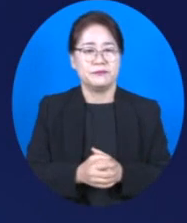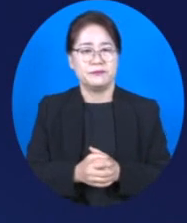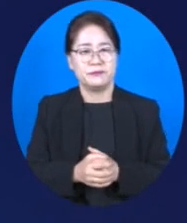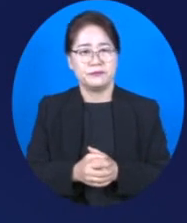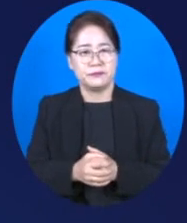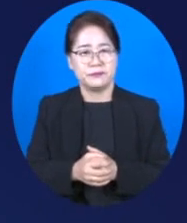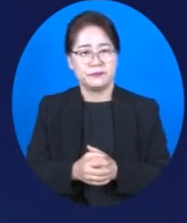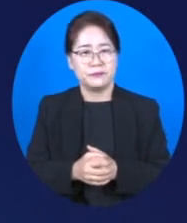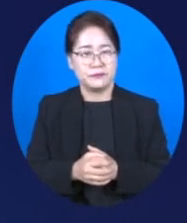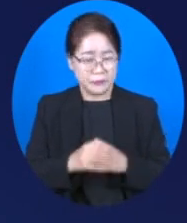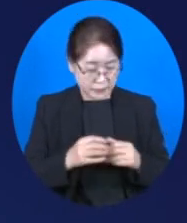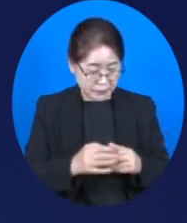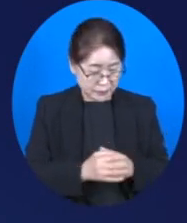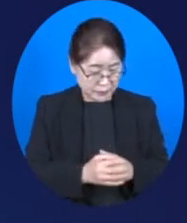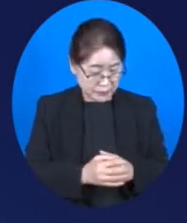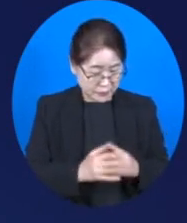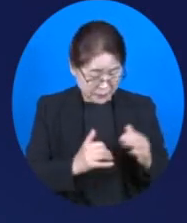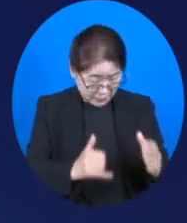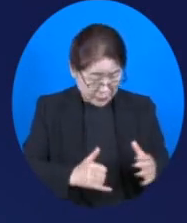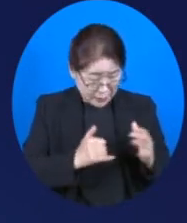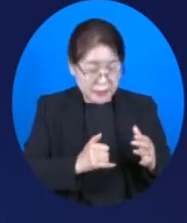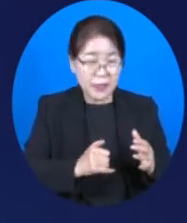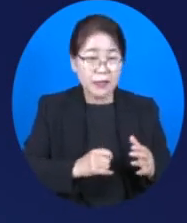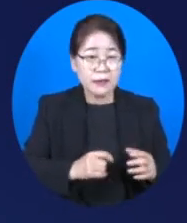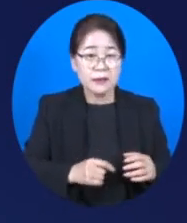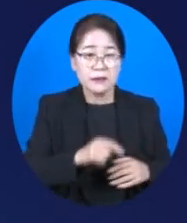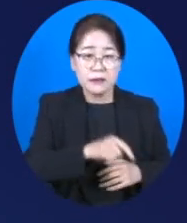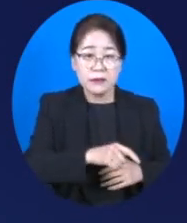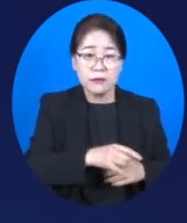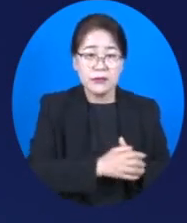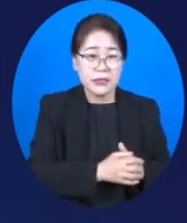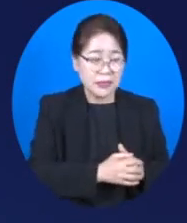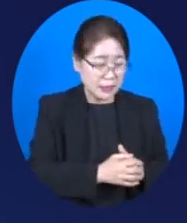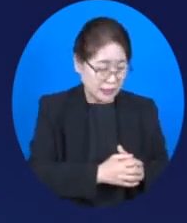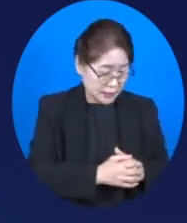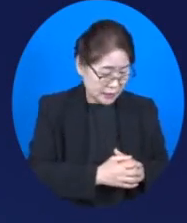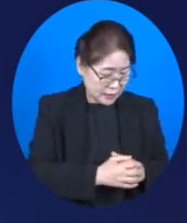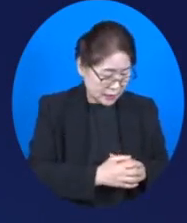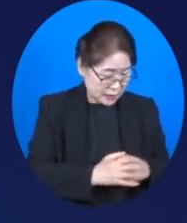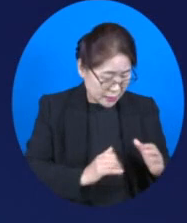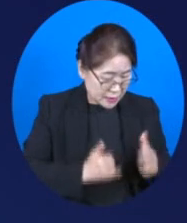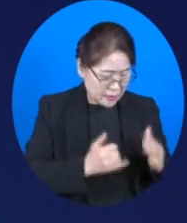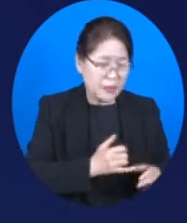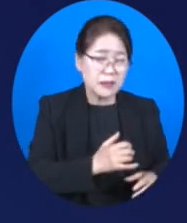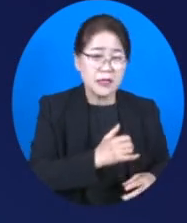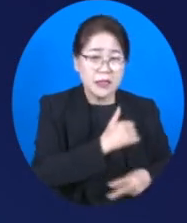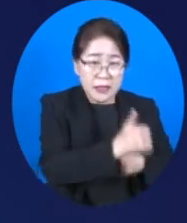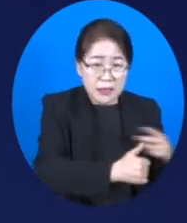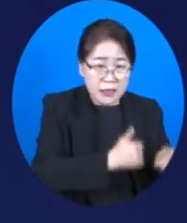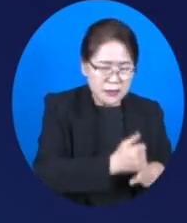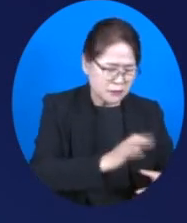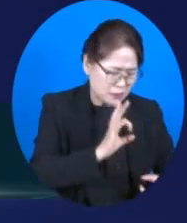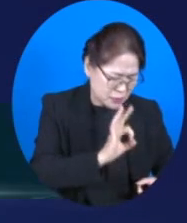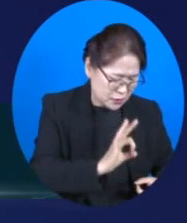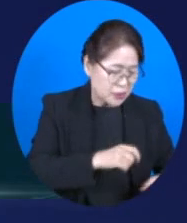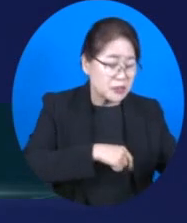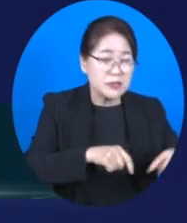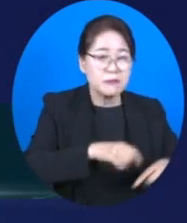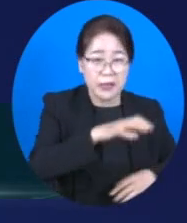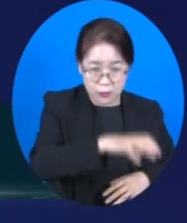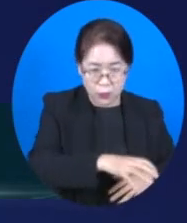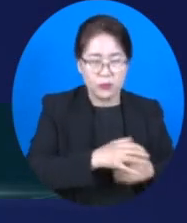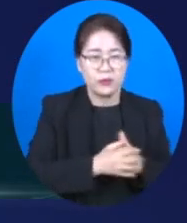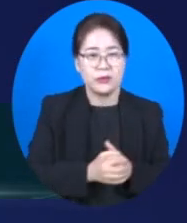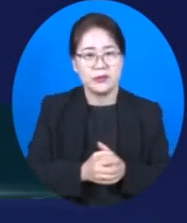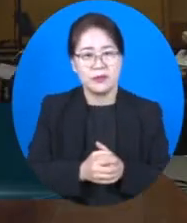우리가 보냄을 받은 이 세상은 이 세상의 신이 지배하는 곳이에요. 고린도후서 4장 4절의